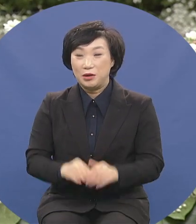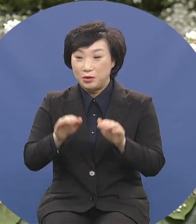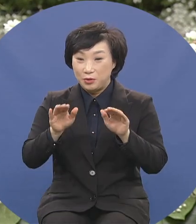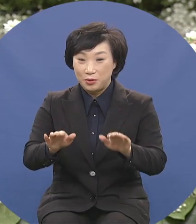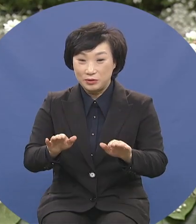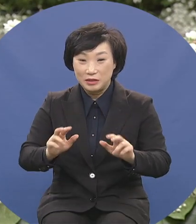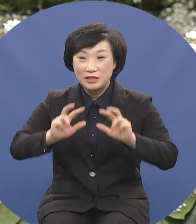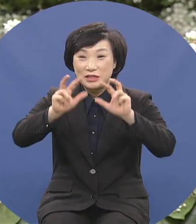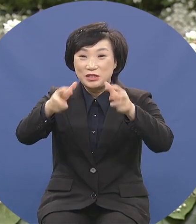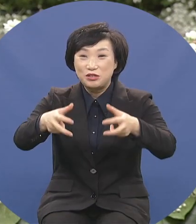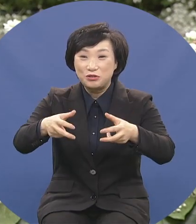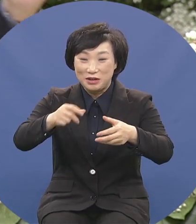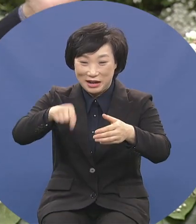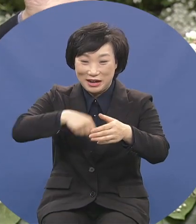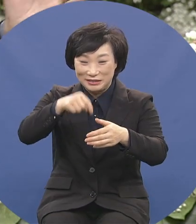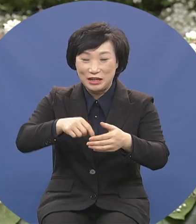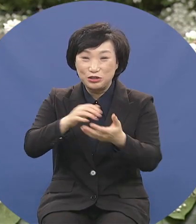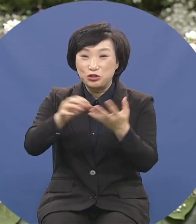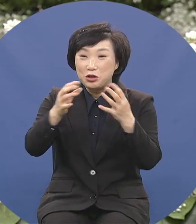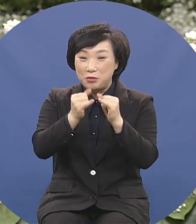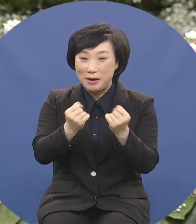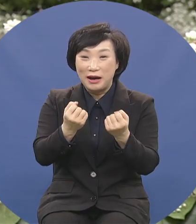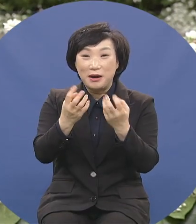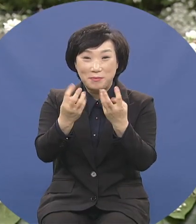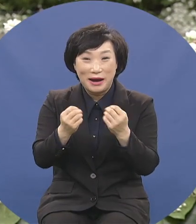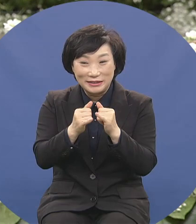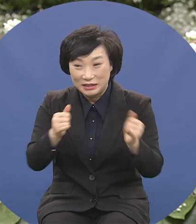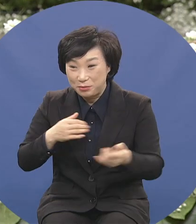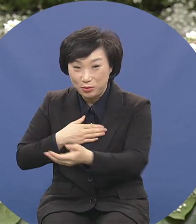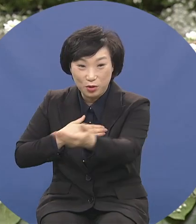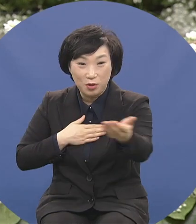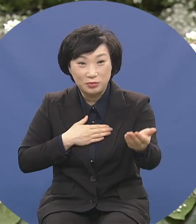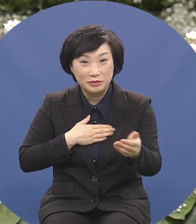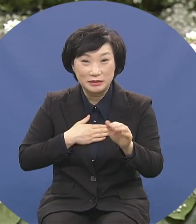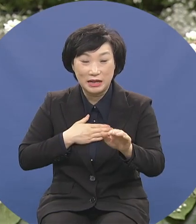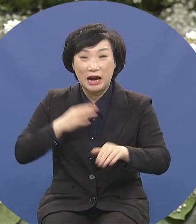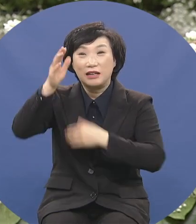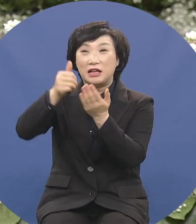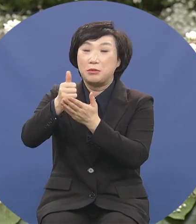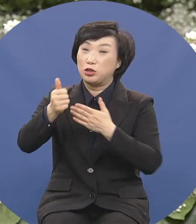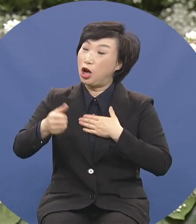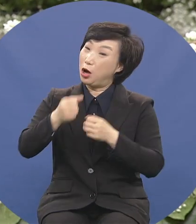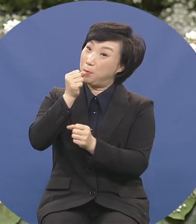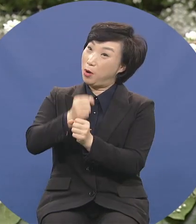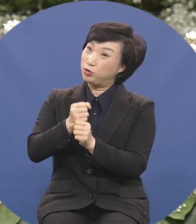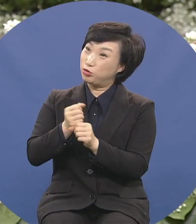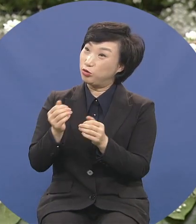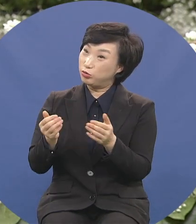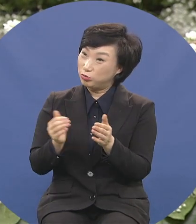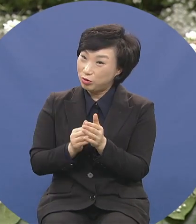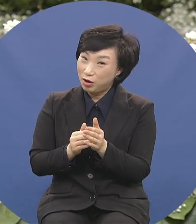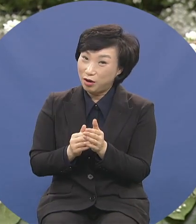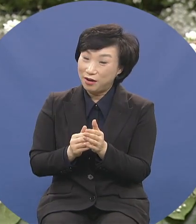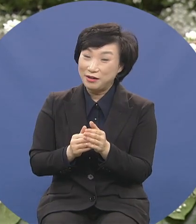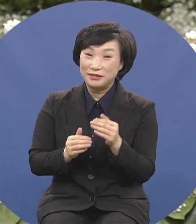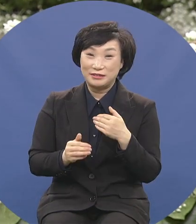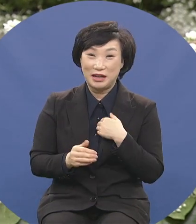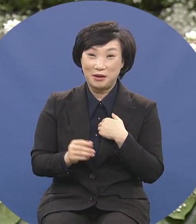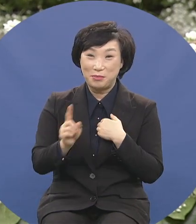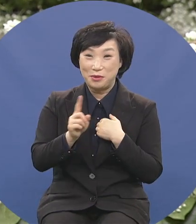오늘 지구촌에 있는 수많은 사람들이 하나님이 나를 창조하셨다.